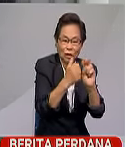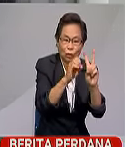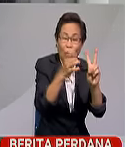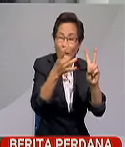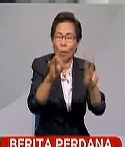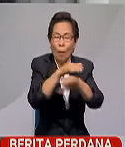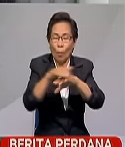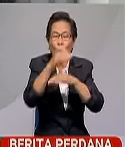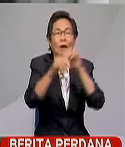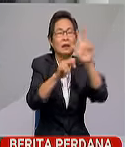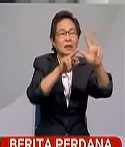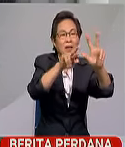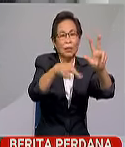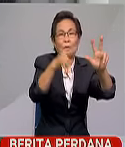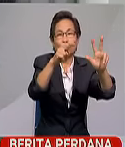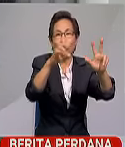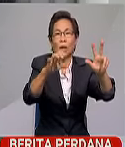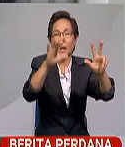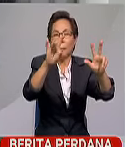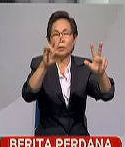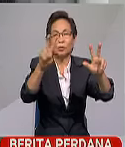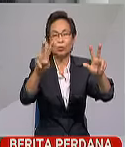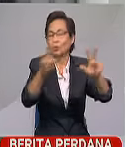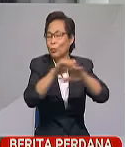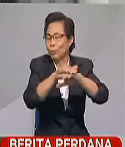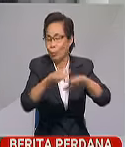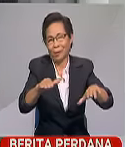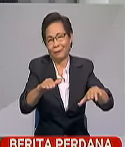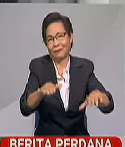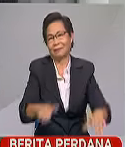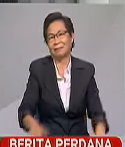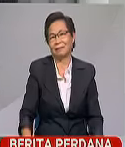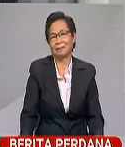bukannya 3,282 juta ringgit.